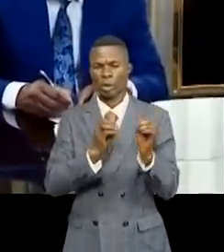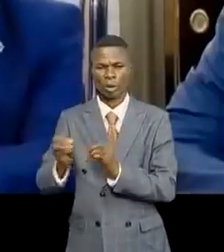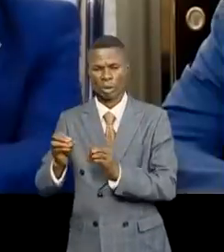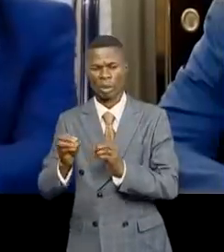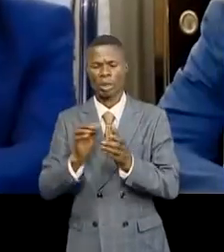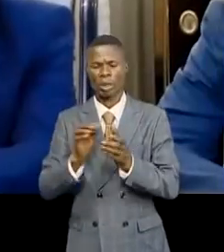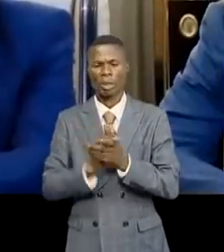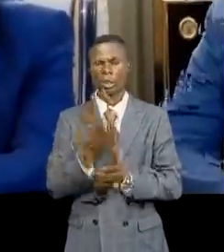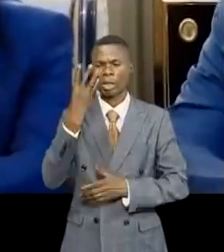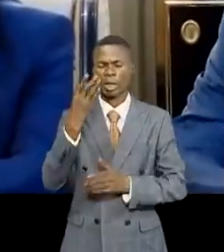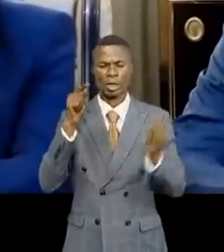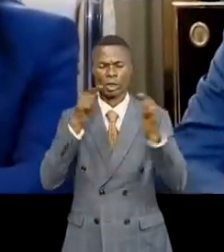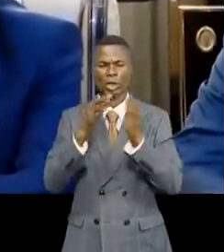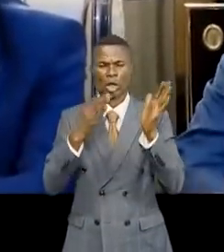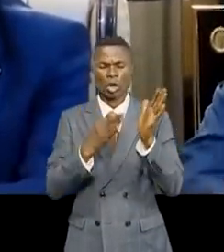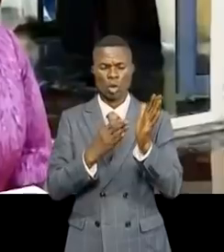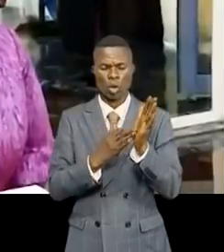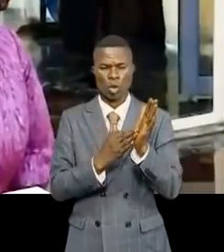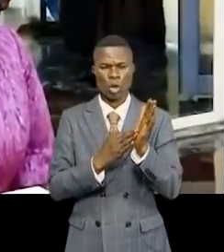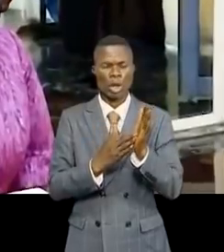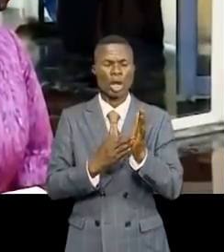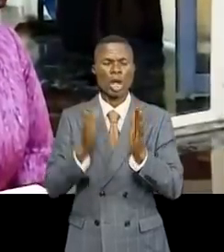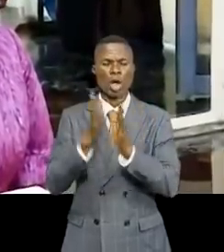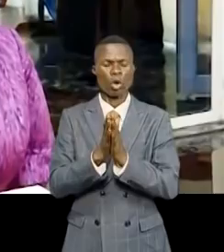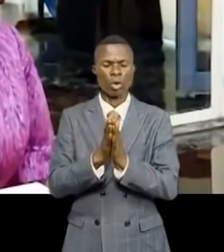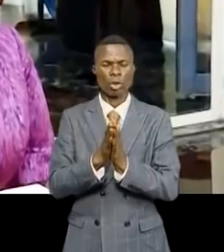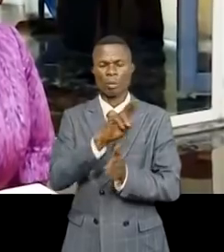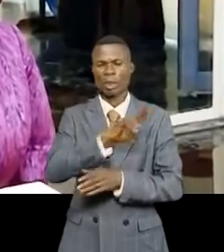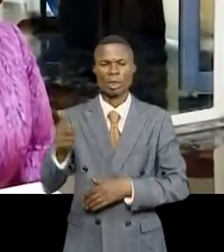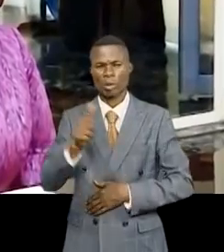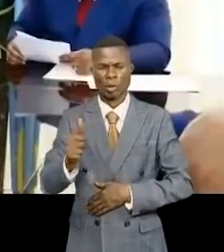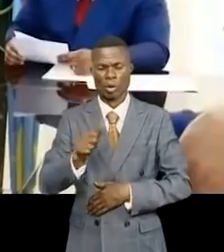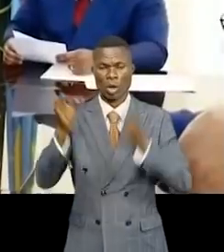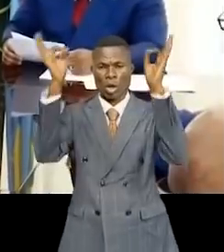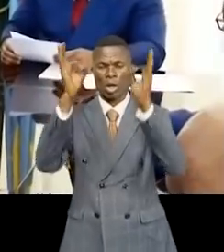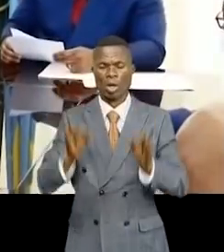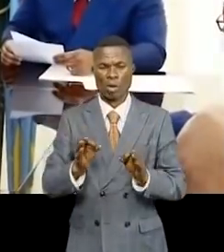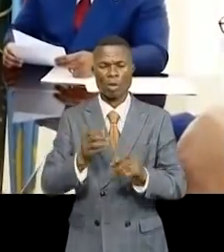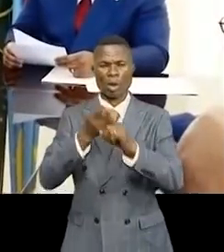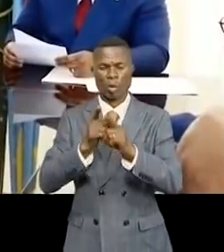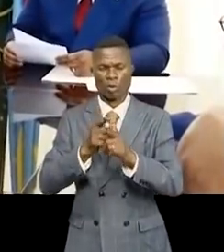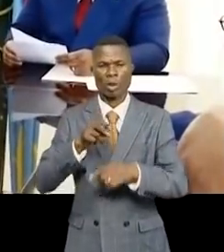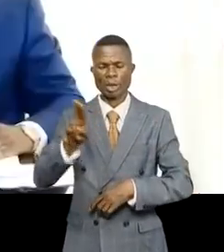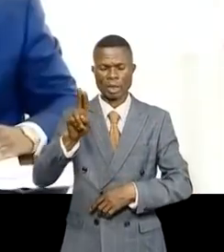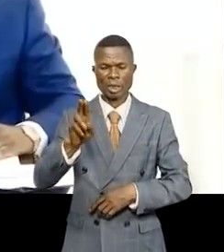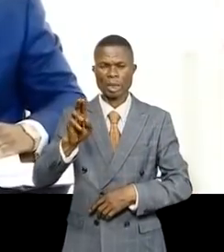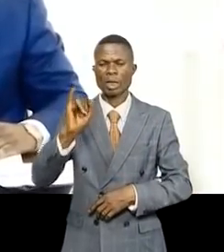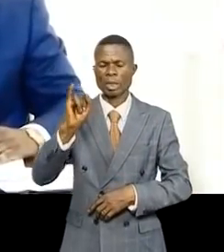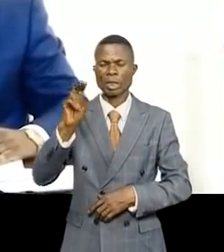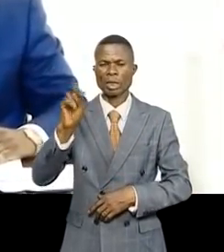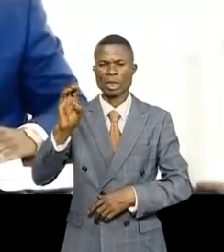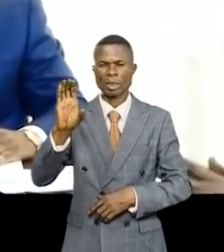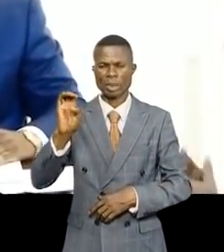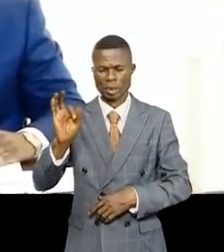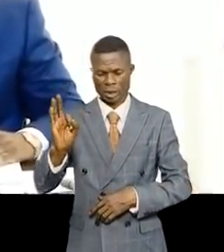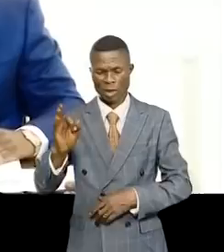Luanda du 4 août octobre 2021. Forum de la paix initié par l'UNICEF, l'UNESCO et l'Angola, la participation